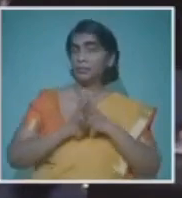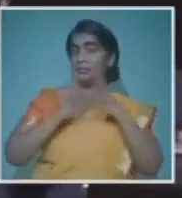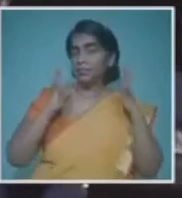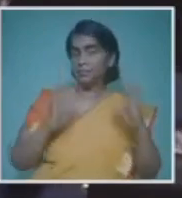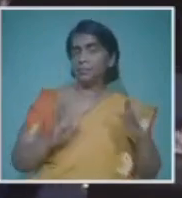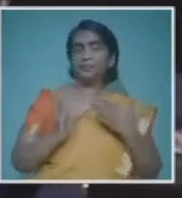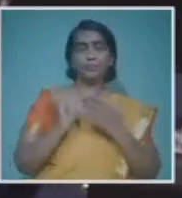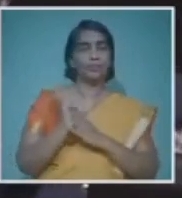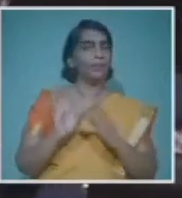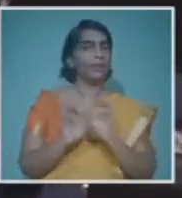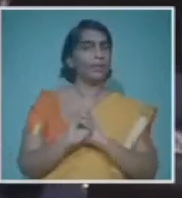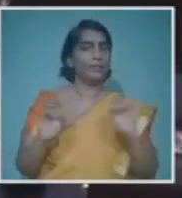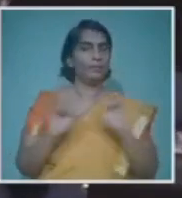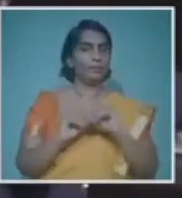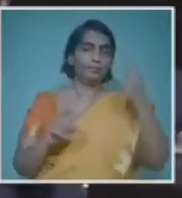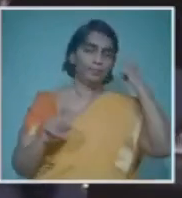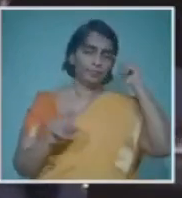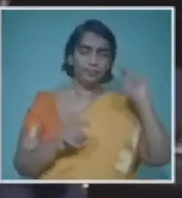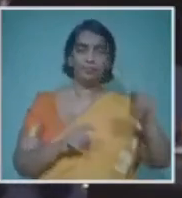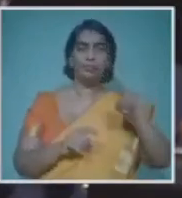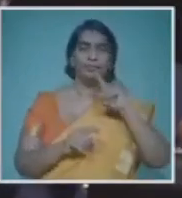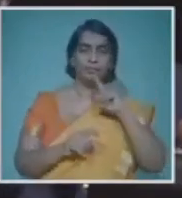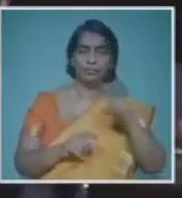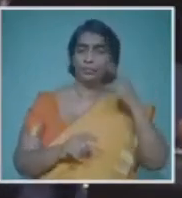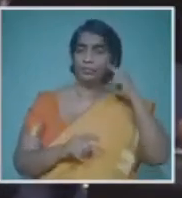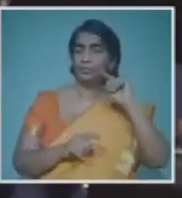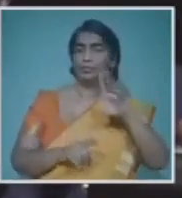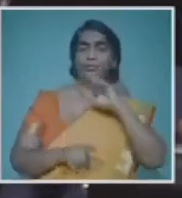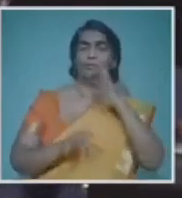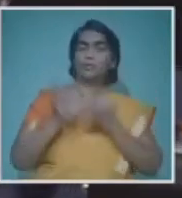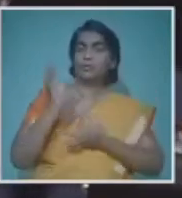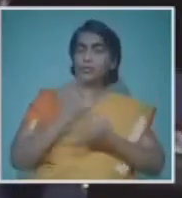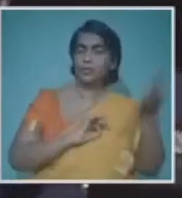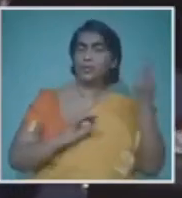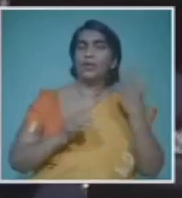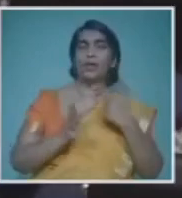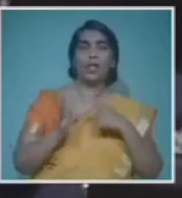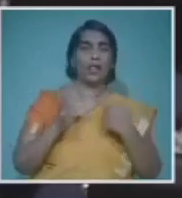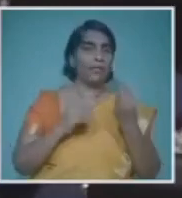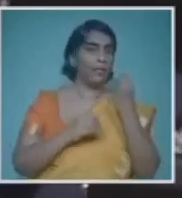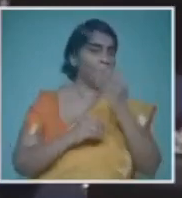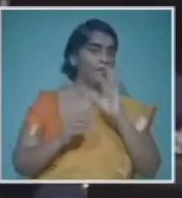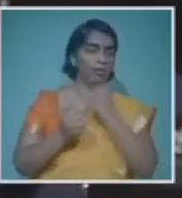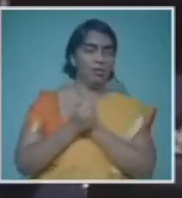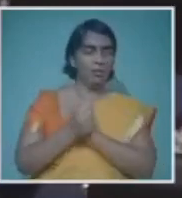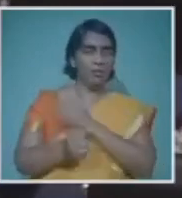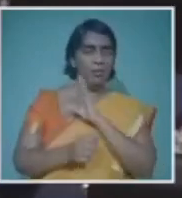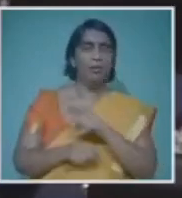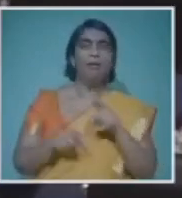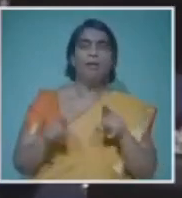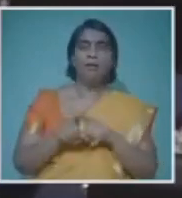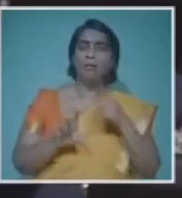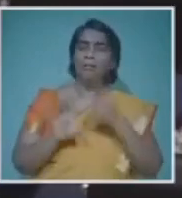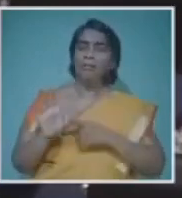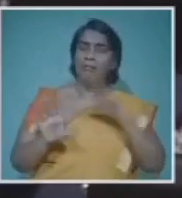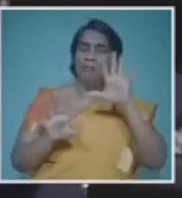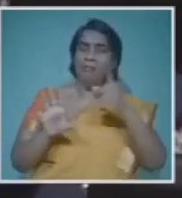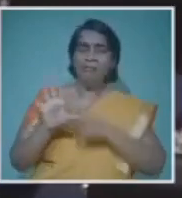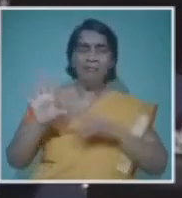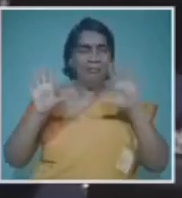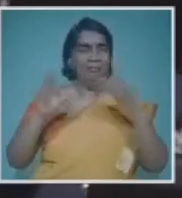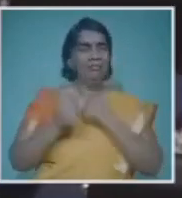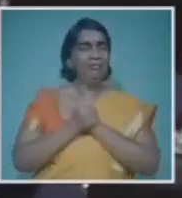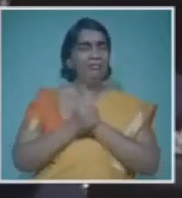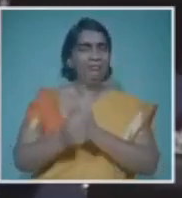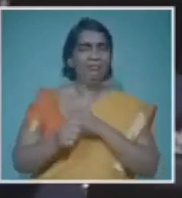වශයෙන් මාධ්‍ය ප්‍රචාරණයේ දීලා කතා කරනවා ඔහුට විරුද්ධව නඩු පවරනවා අප දෙන්නේ නැතුව තියාගෙන ඉන්නවා අවුරුදු 5 10 හිරේට